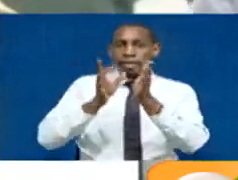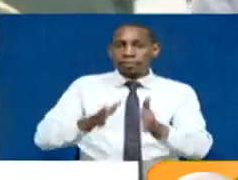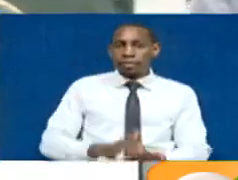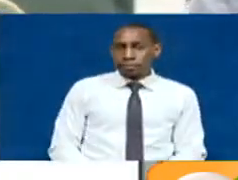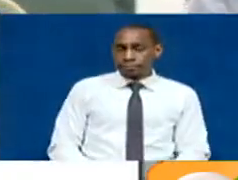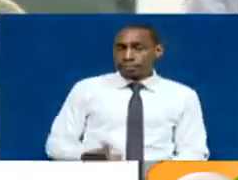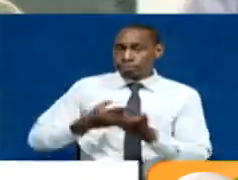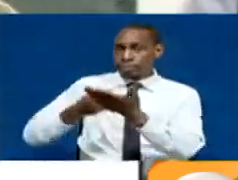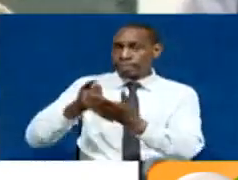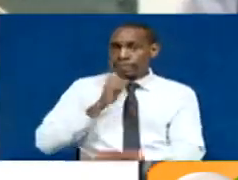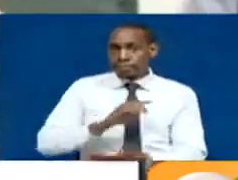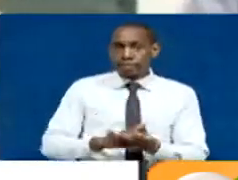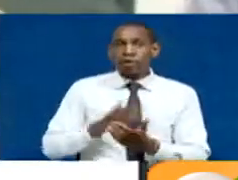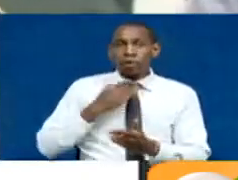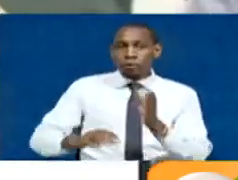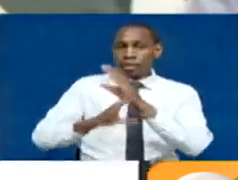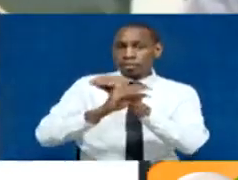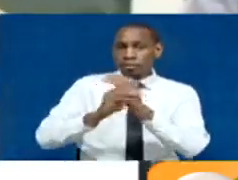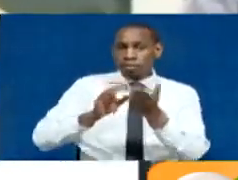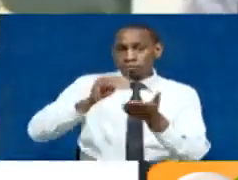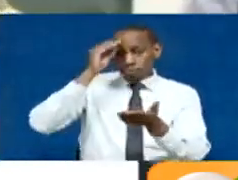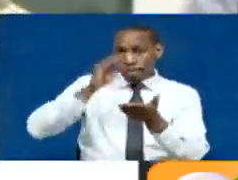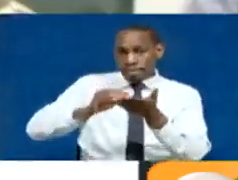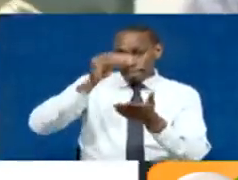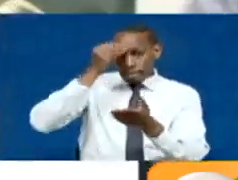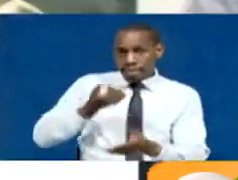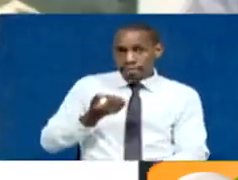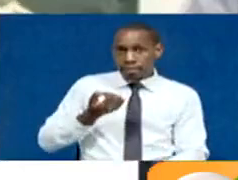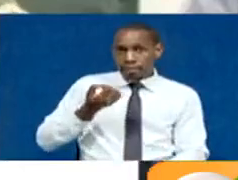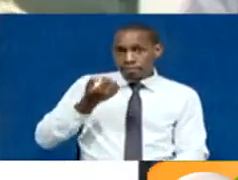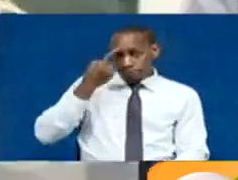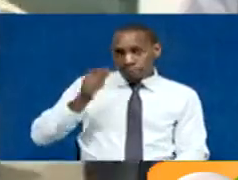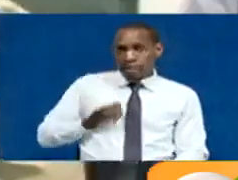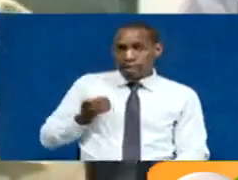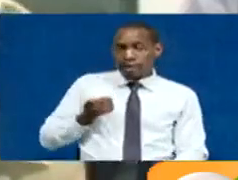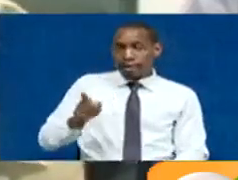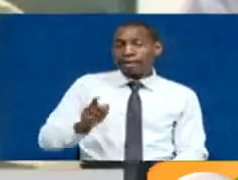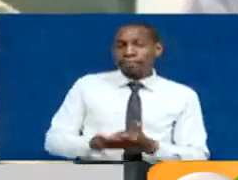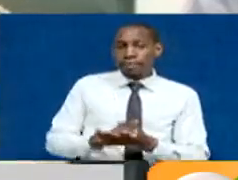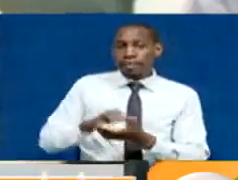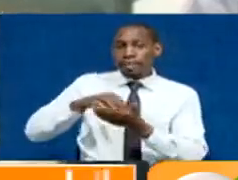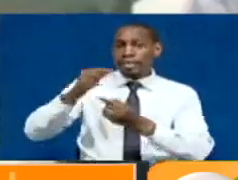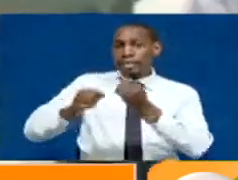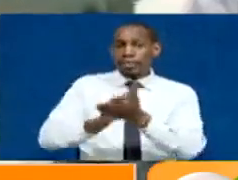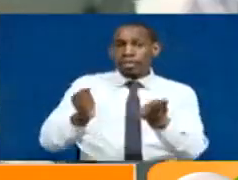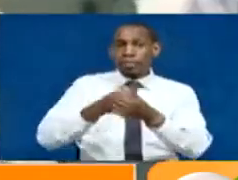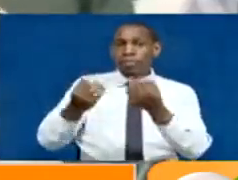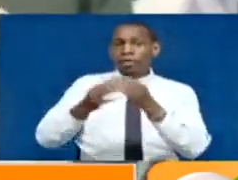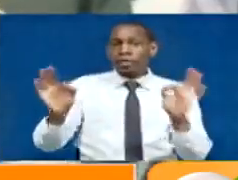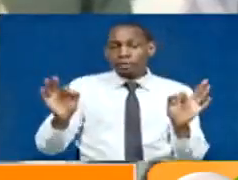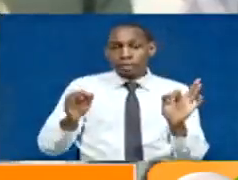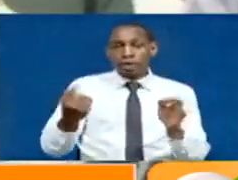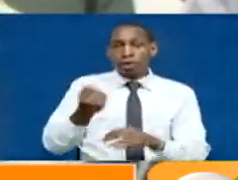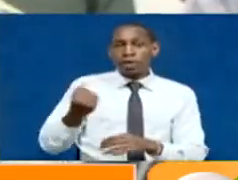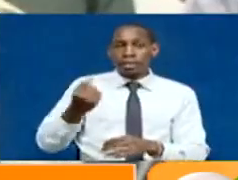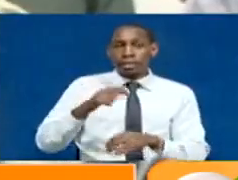have virtual learning for her since bado anaendelea na kesi yake, so she cannot be released at this time unless the